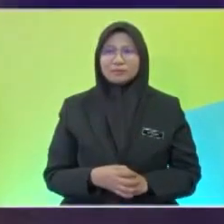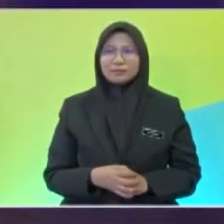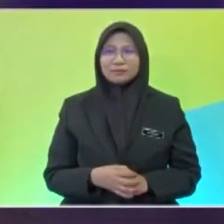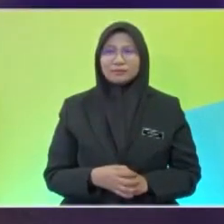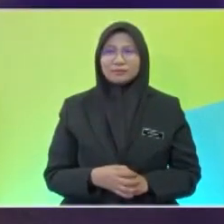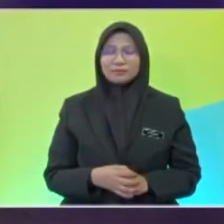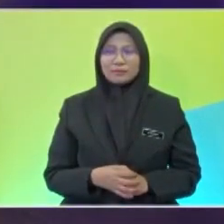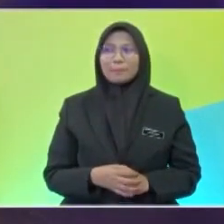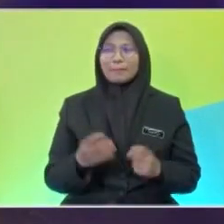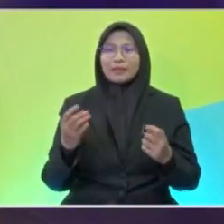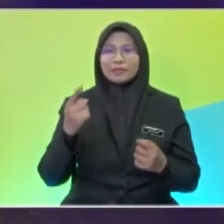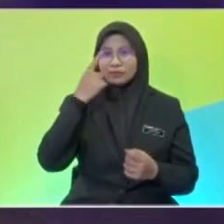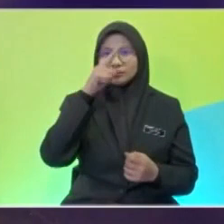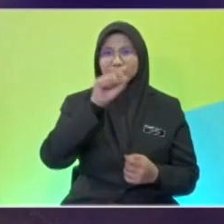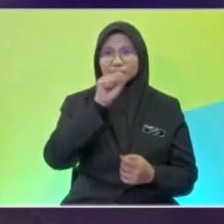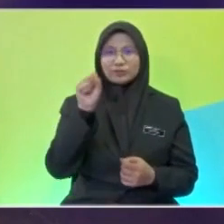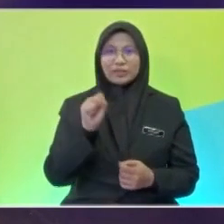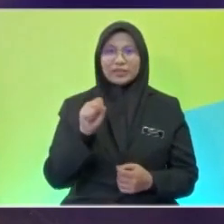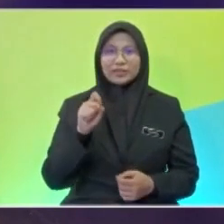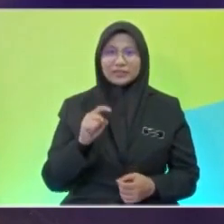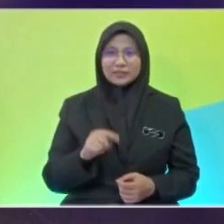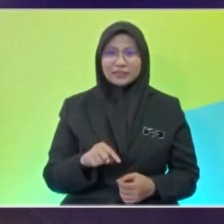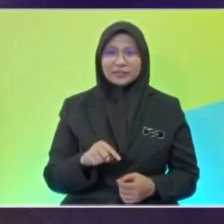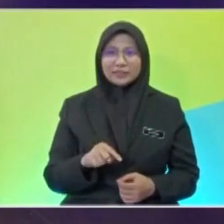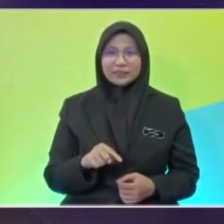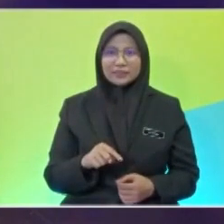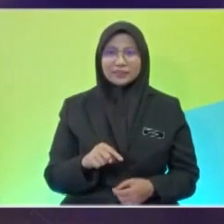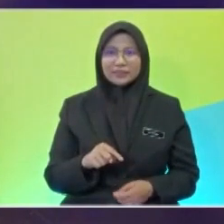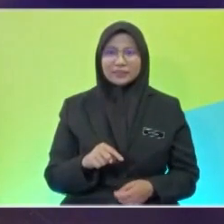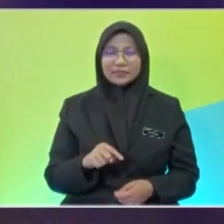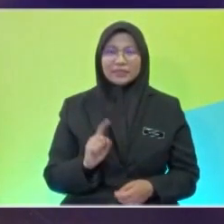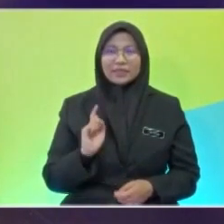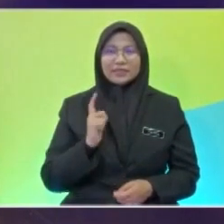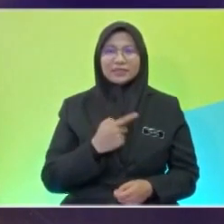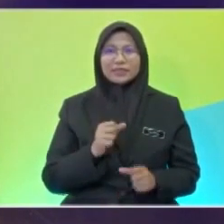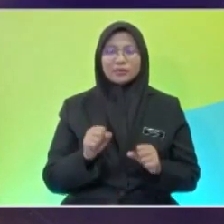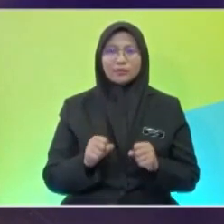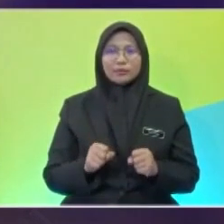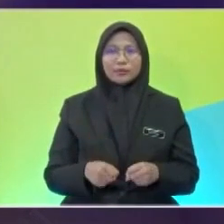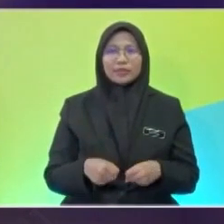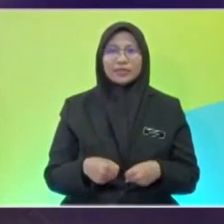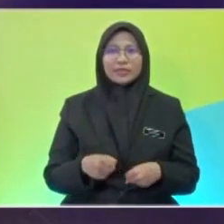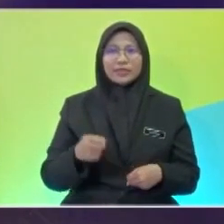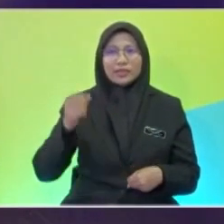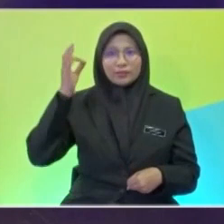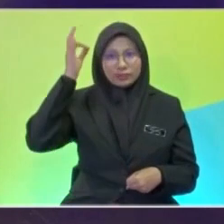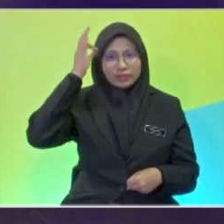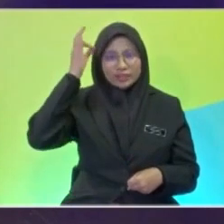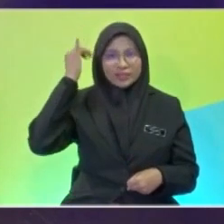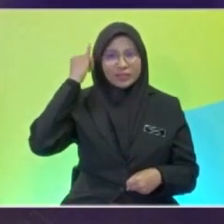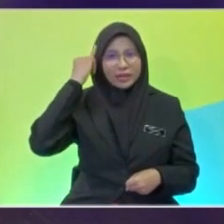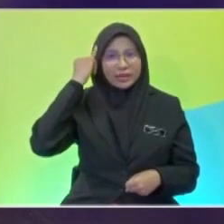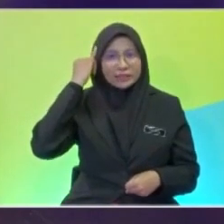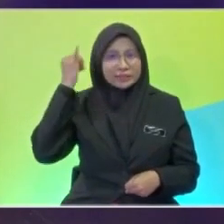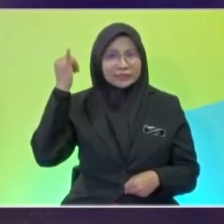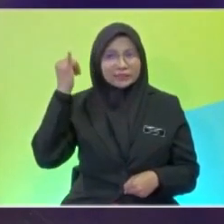juga menghasilkannya menjana menjalani pemikiran dan ID kreatif calon-calon ini jadi dalam soal